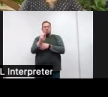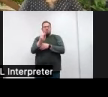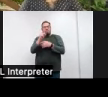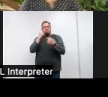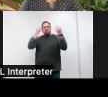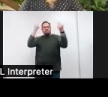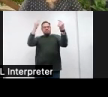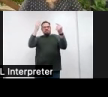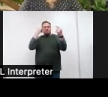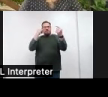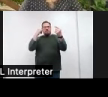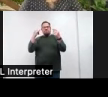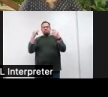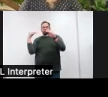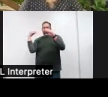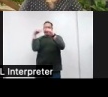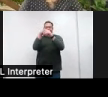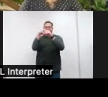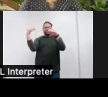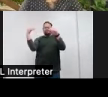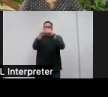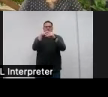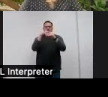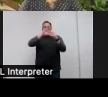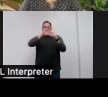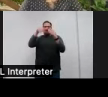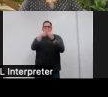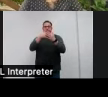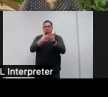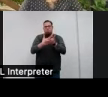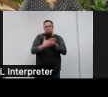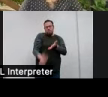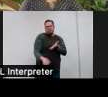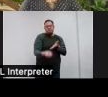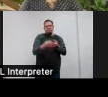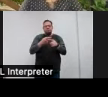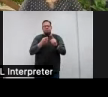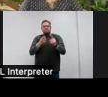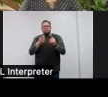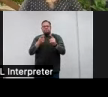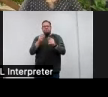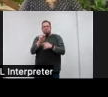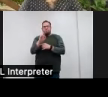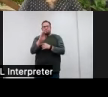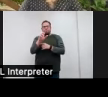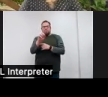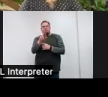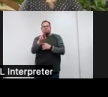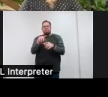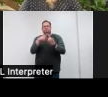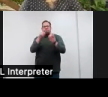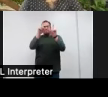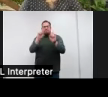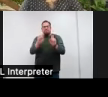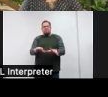الجيش الولايات المتحدة القنبلة الذرية وعلى أي حال فهذا شيء مشهور.